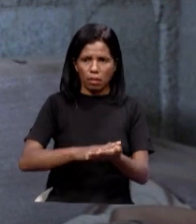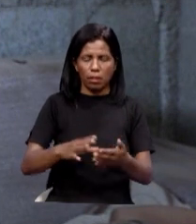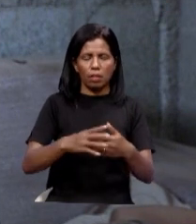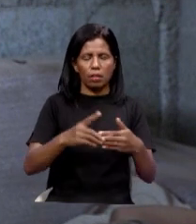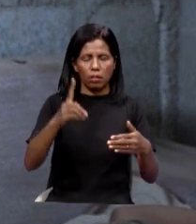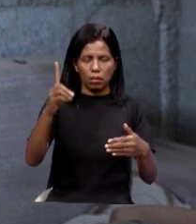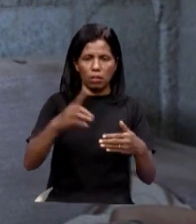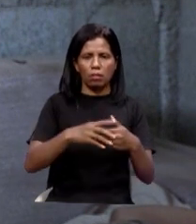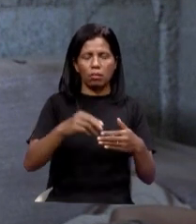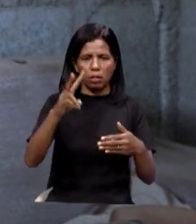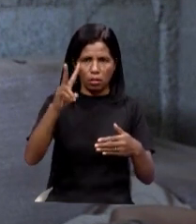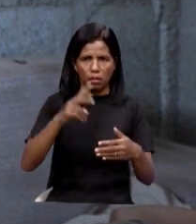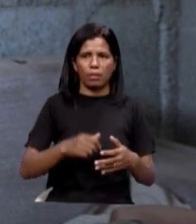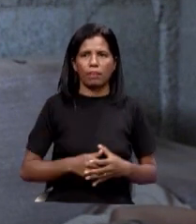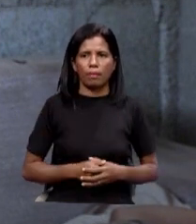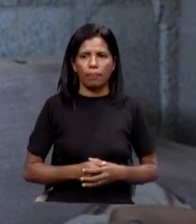dua dollar.